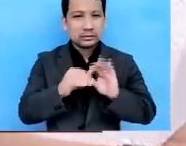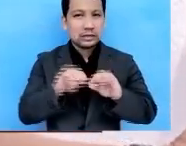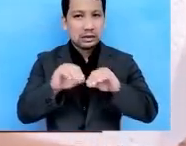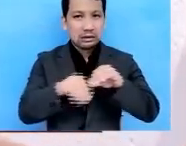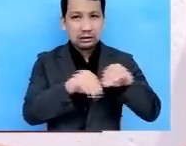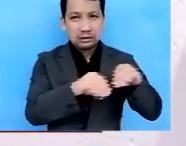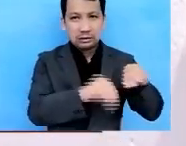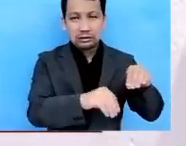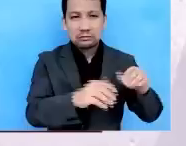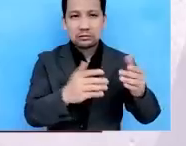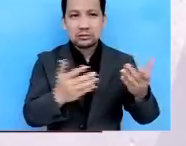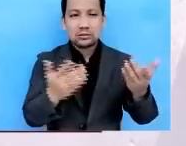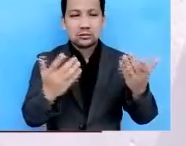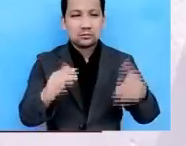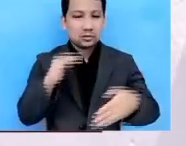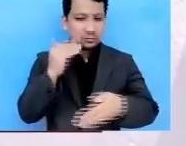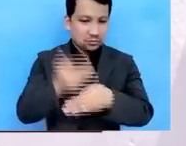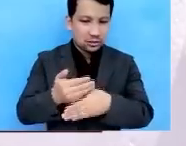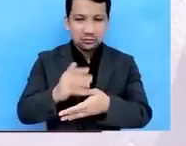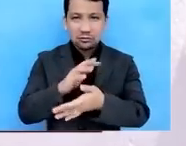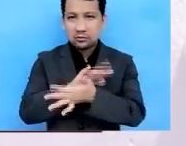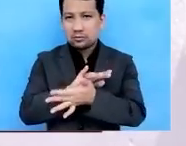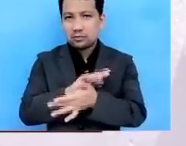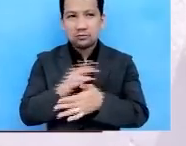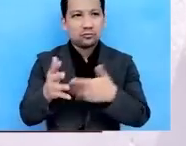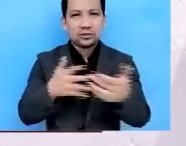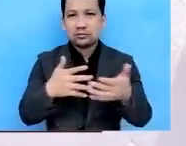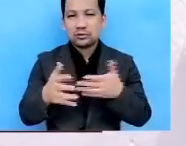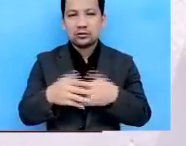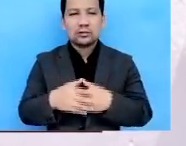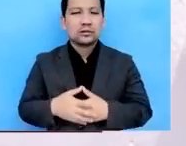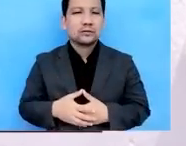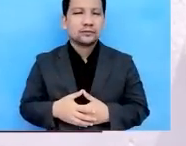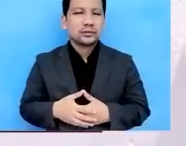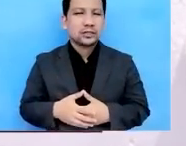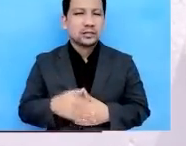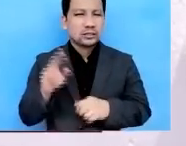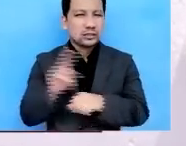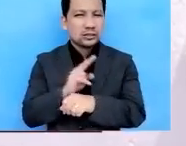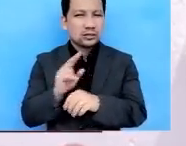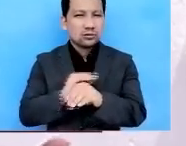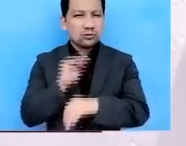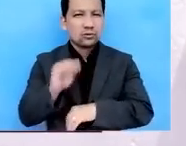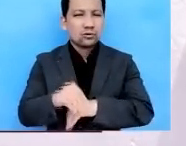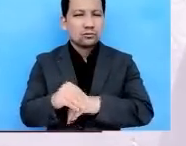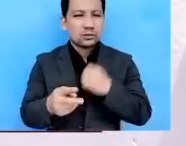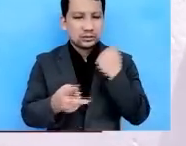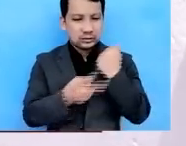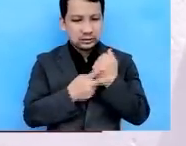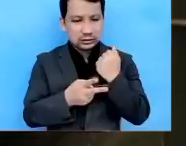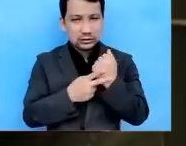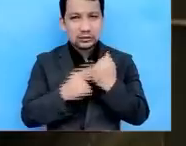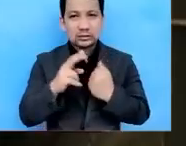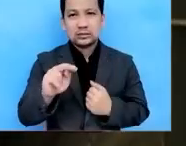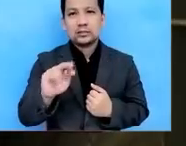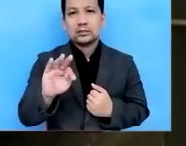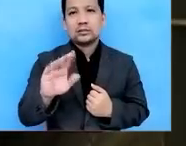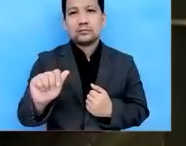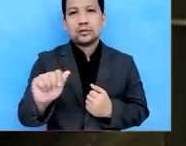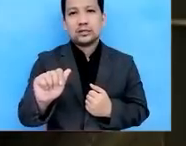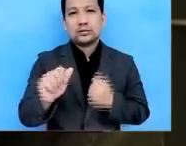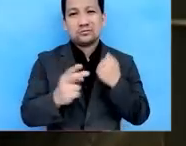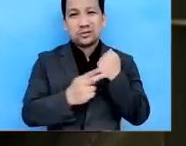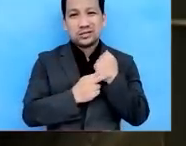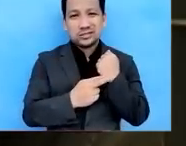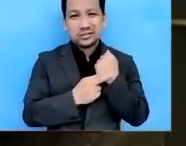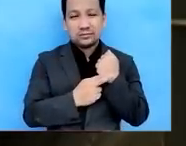kakadaan lang natin ng lockdown, pandemic, etc. Nagamit ng husto yung buffer stock ng NFA. Nauna